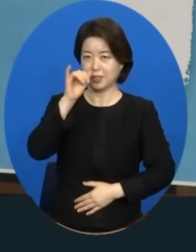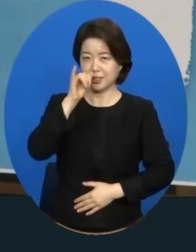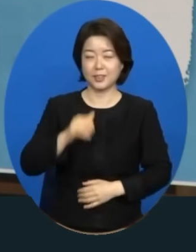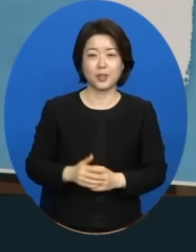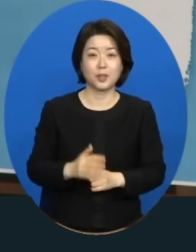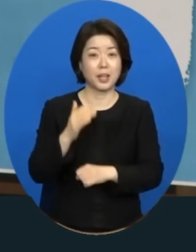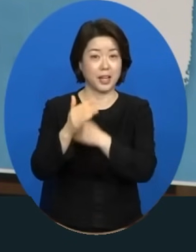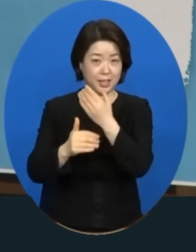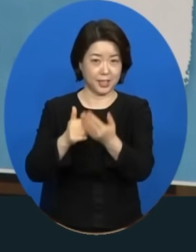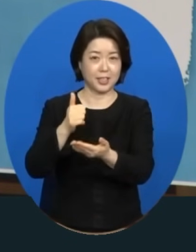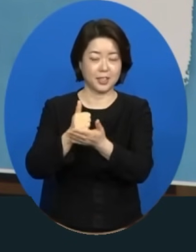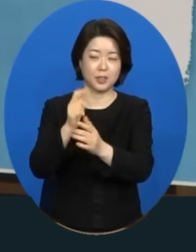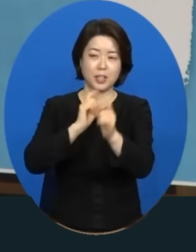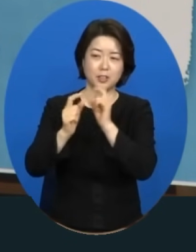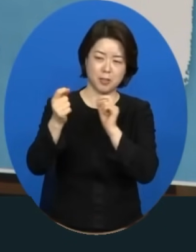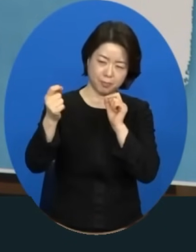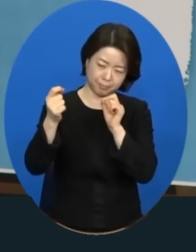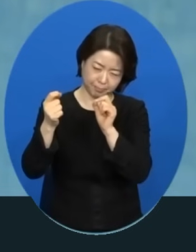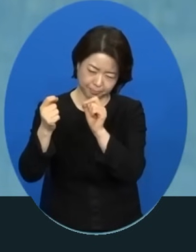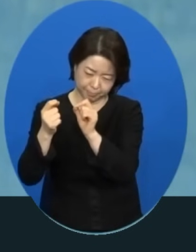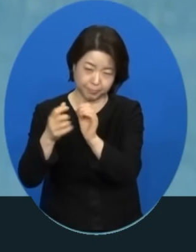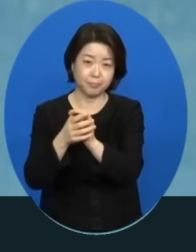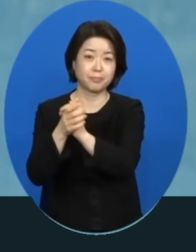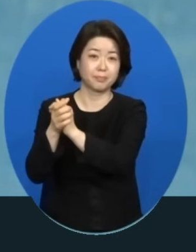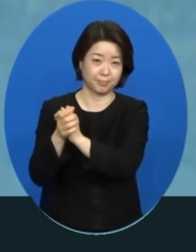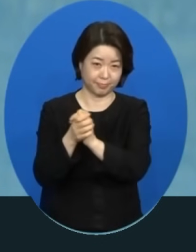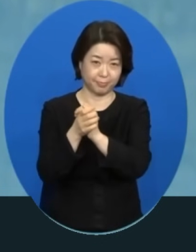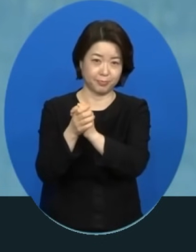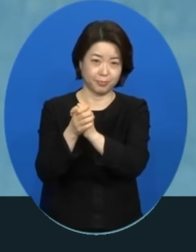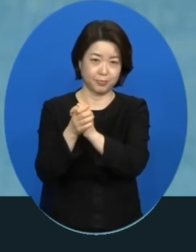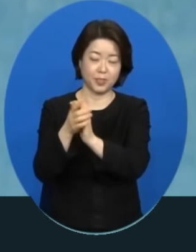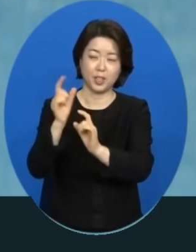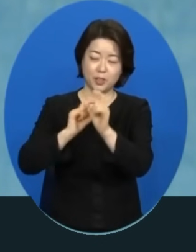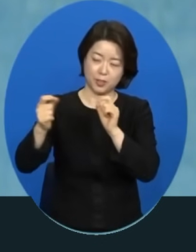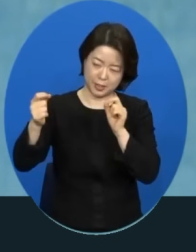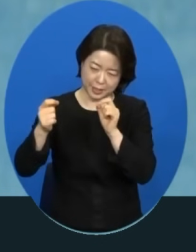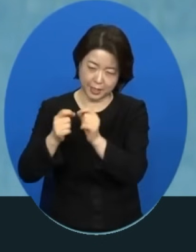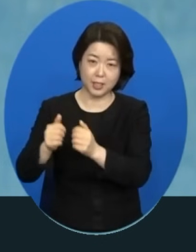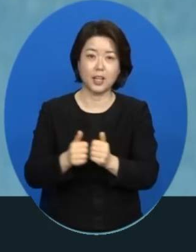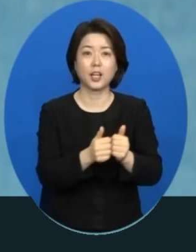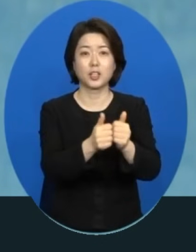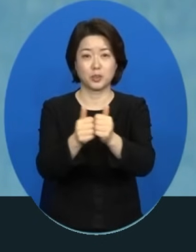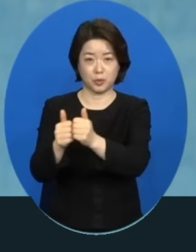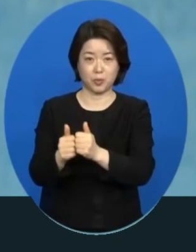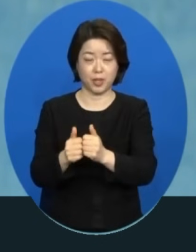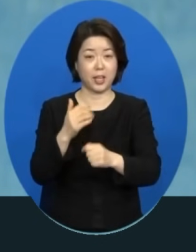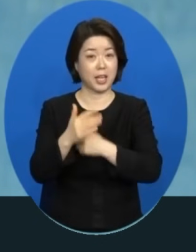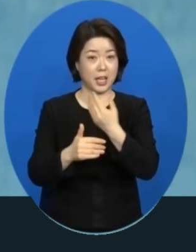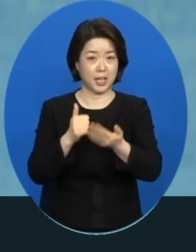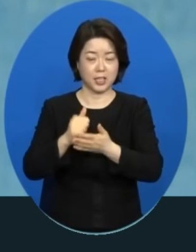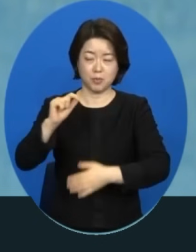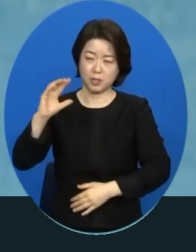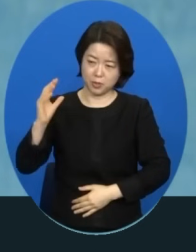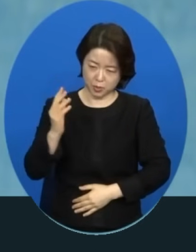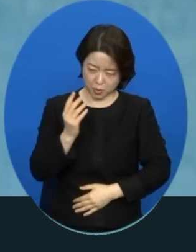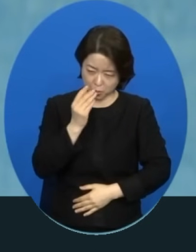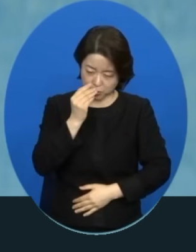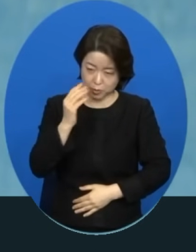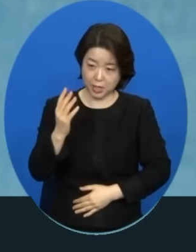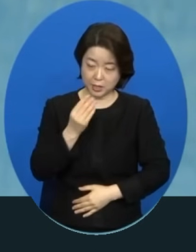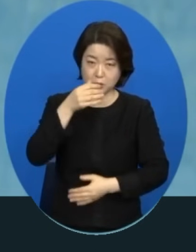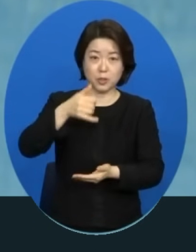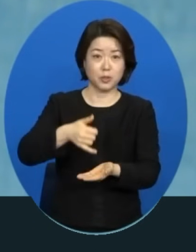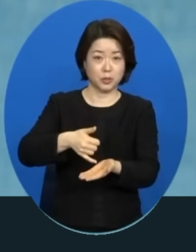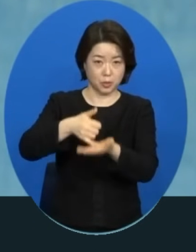하나님과 더 친밀해지는 것입니다. 하나님과 더 가까이 동행하고 또 하나님의 그 거룩하신 성품을, 그